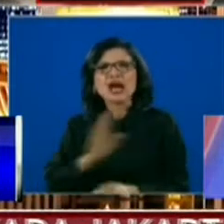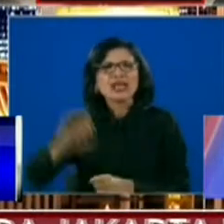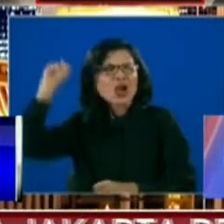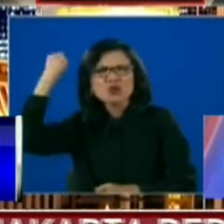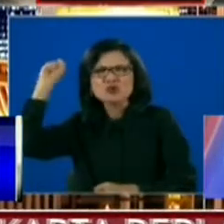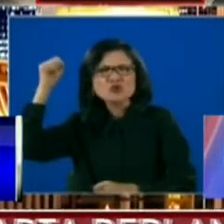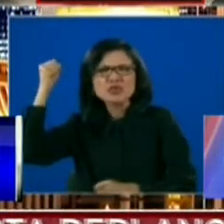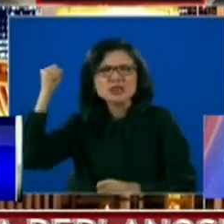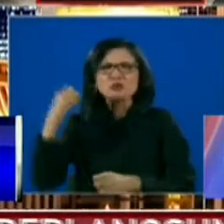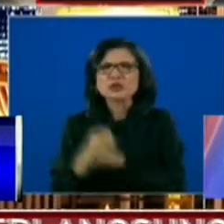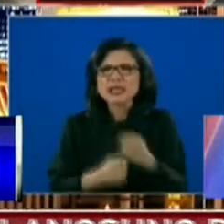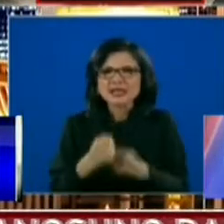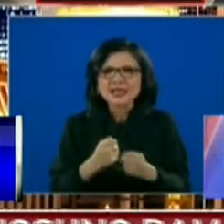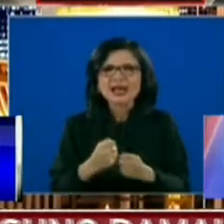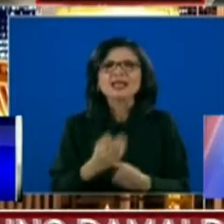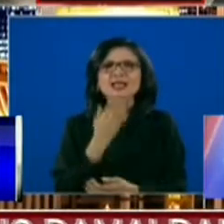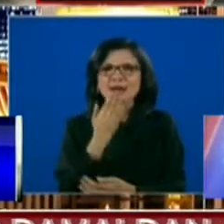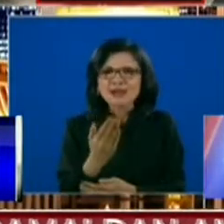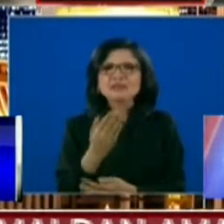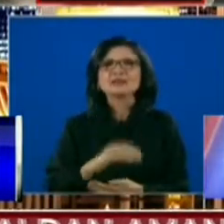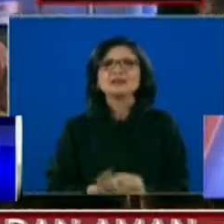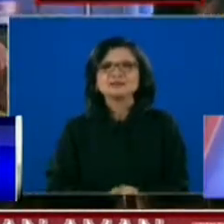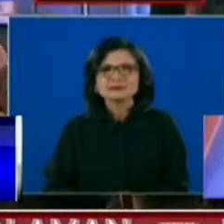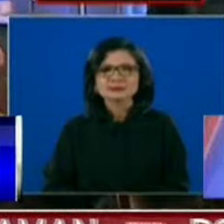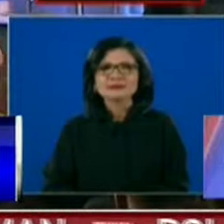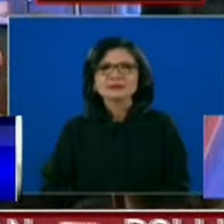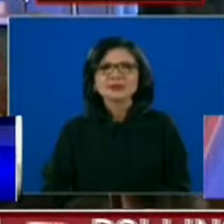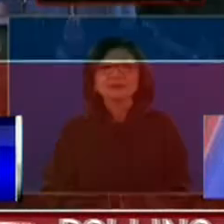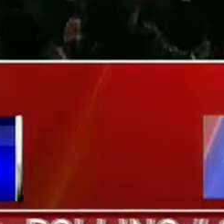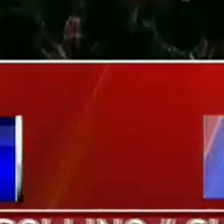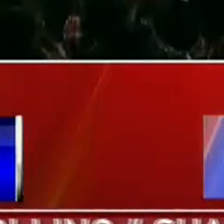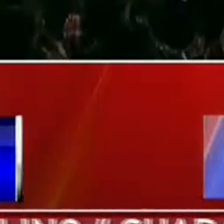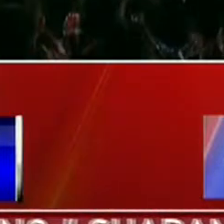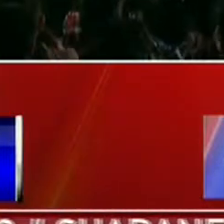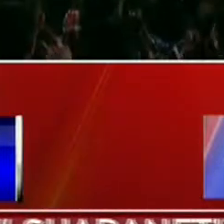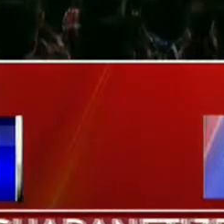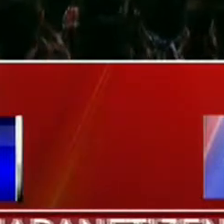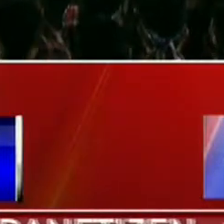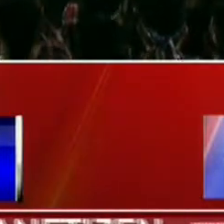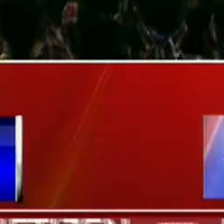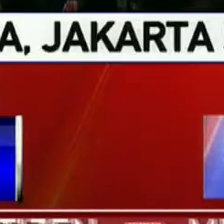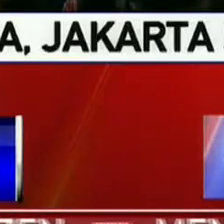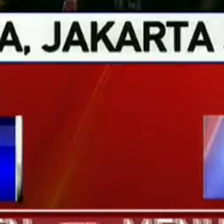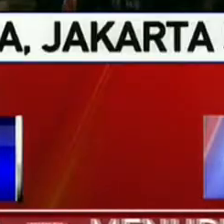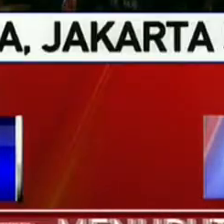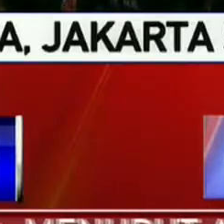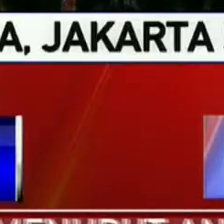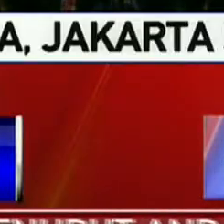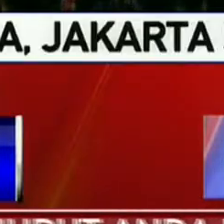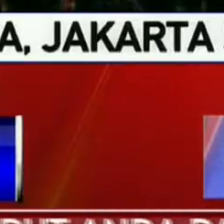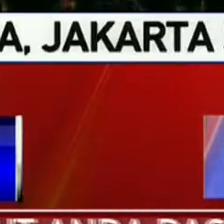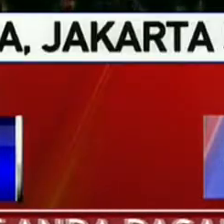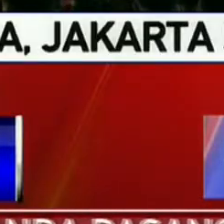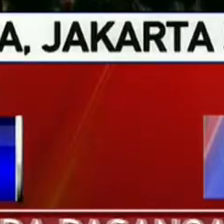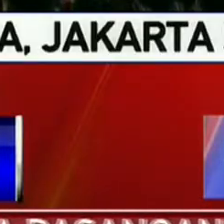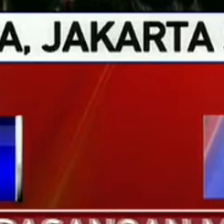untuk dilaksanakan. Terima kasih. Baik. Paslon nomor 3, silakan ditanggapi. Waktu Anda untuk menanggapi